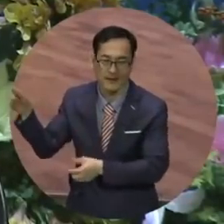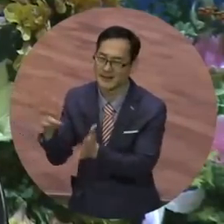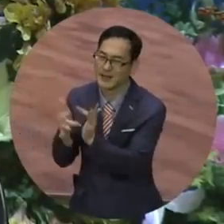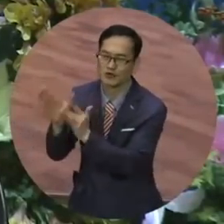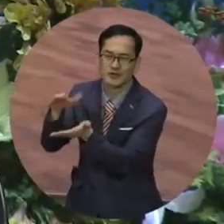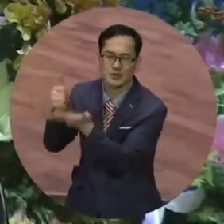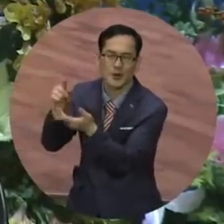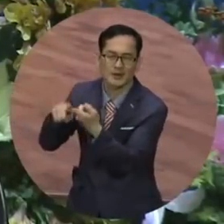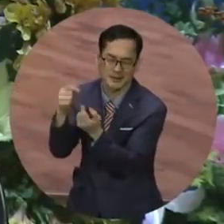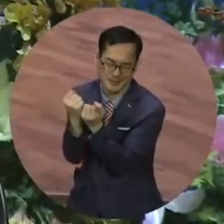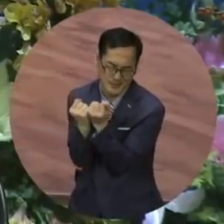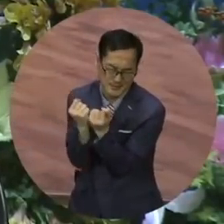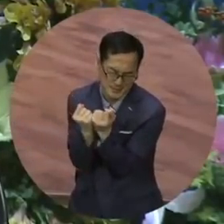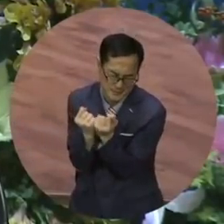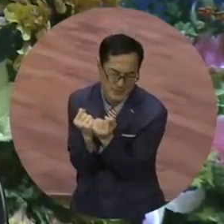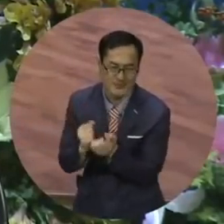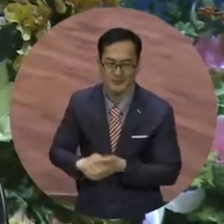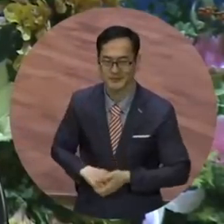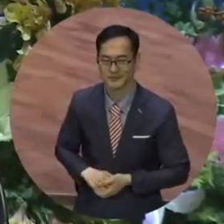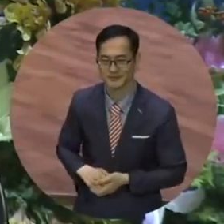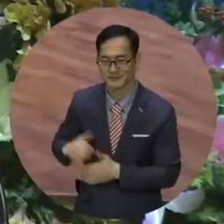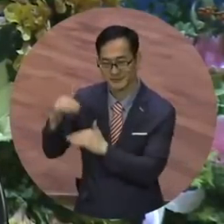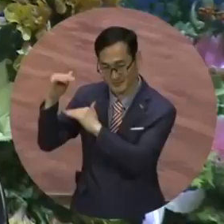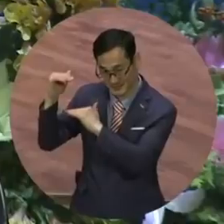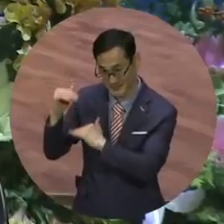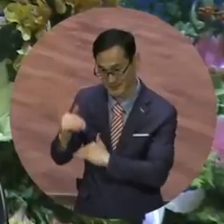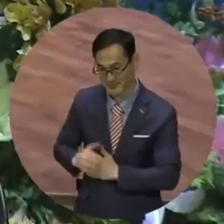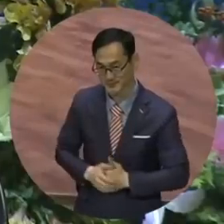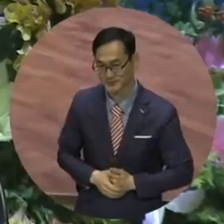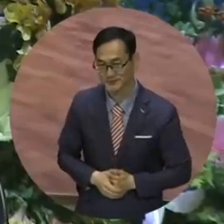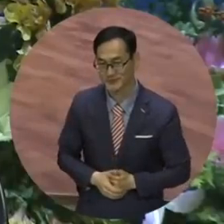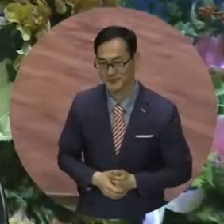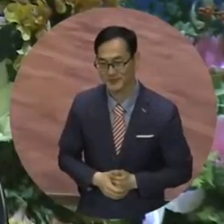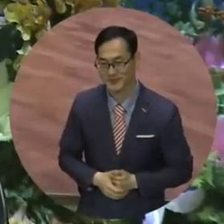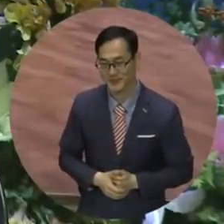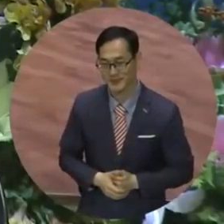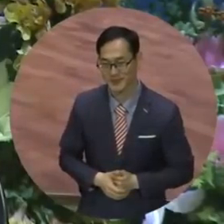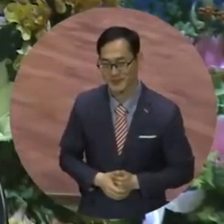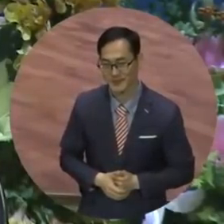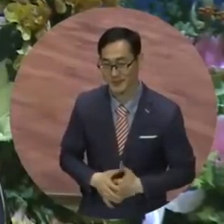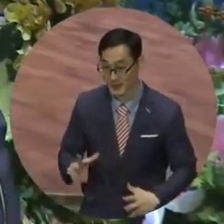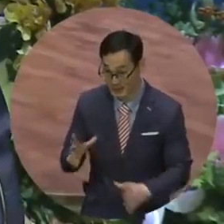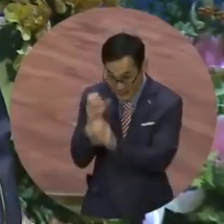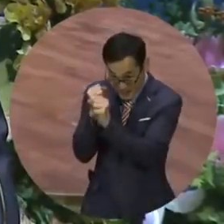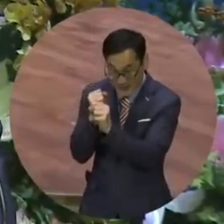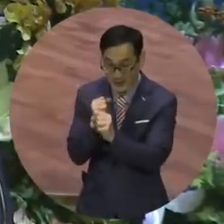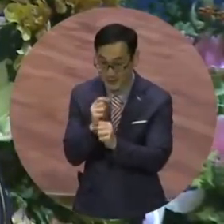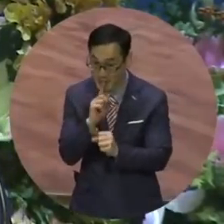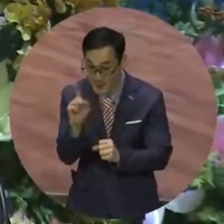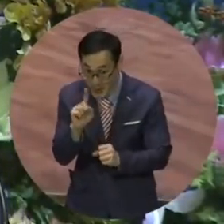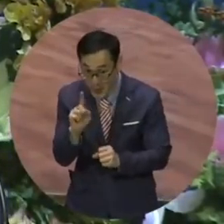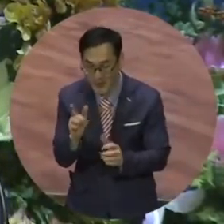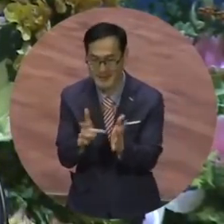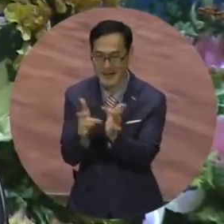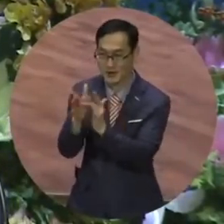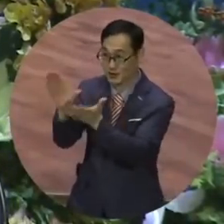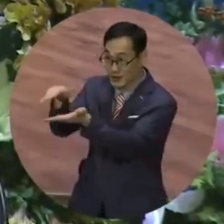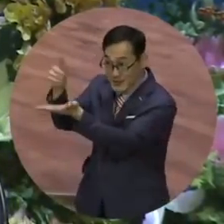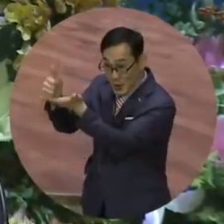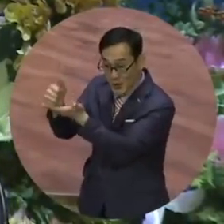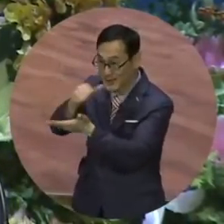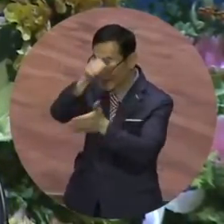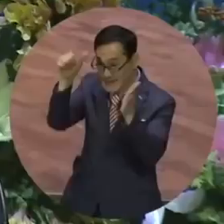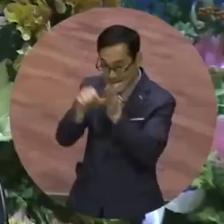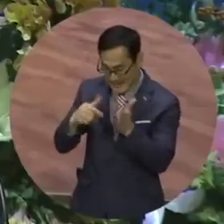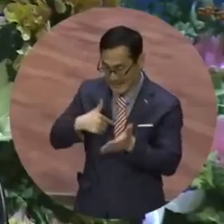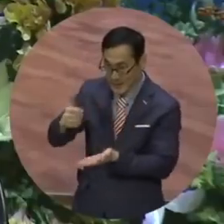그리스도는 도둑맞지 않아요. 그렇게 표현했어요. 쉽게 말하면 예수 그리스도를 인생의